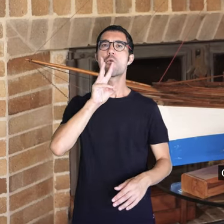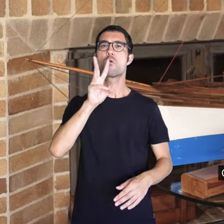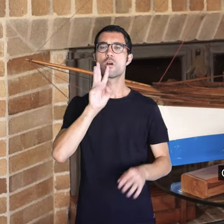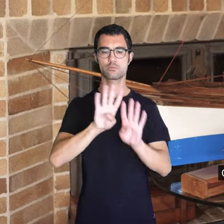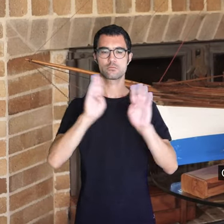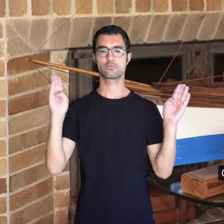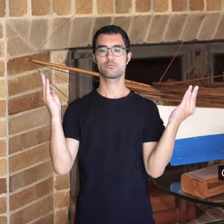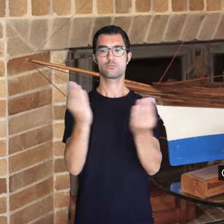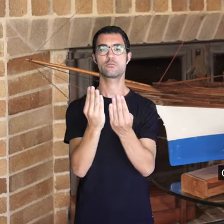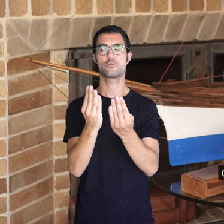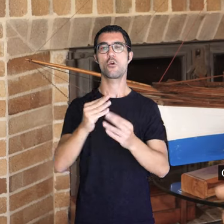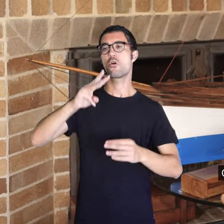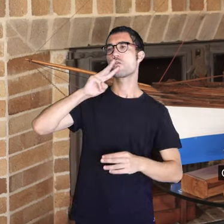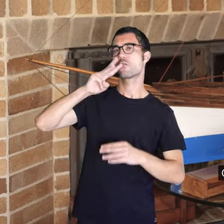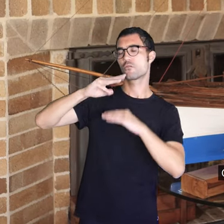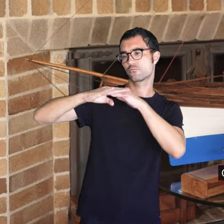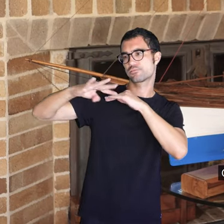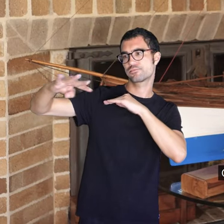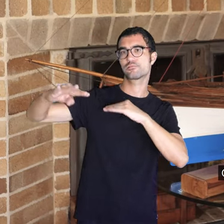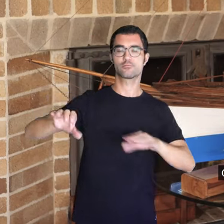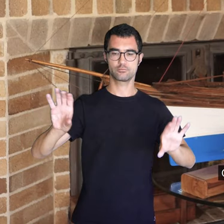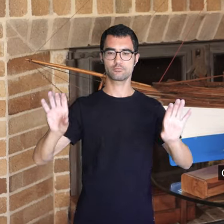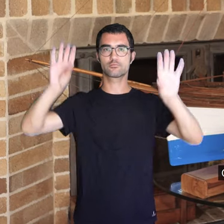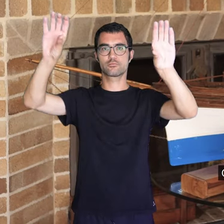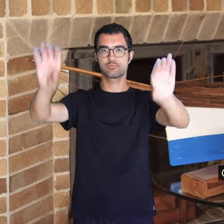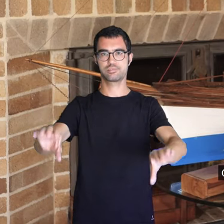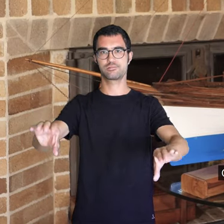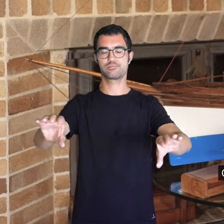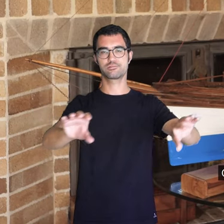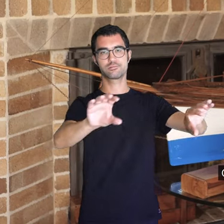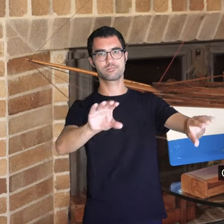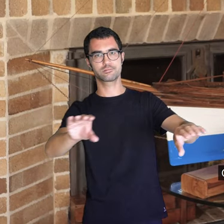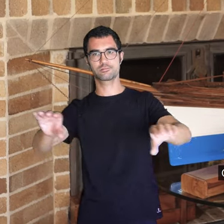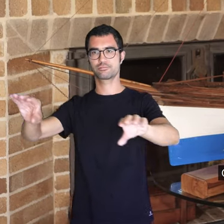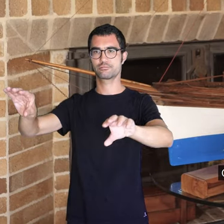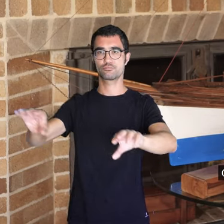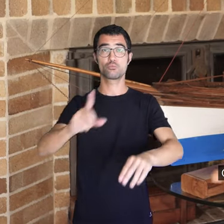un safareig, com a dins la mà. I aquí,